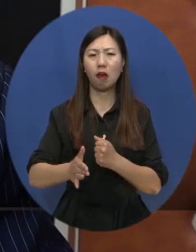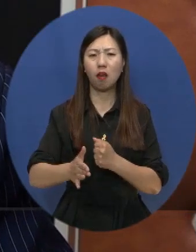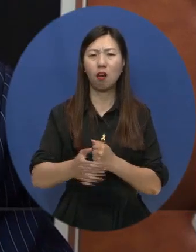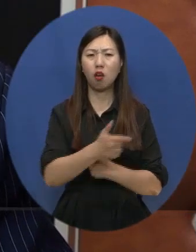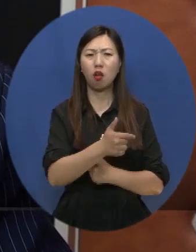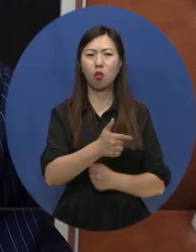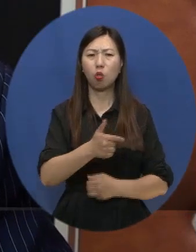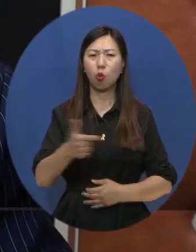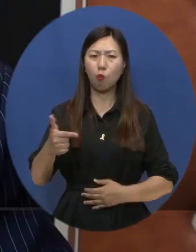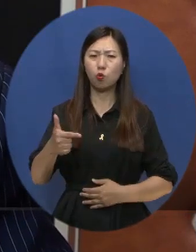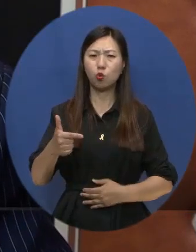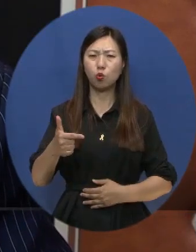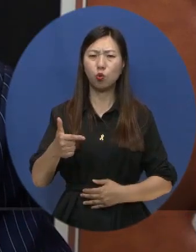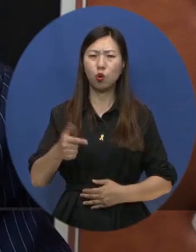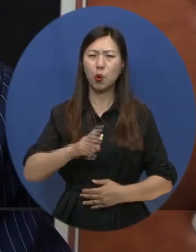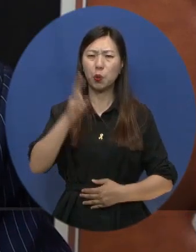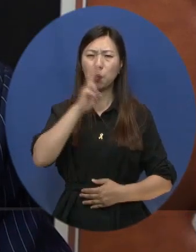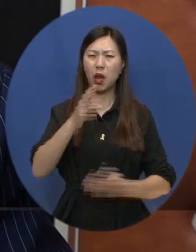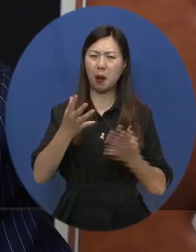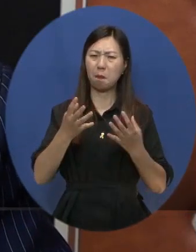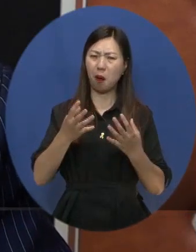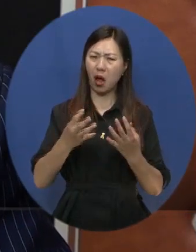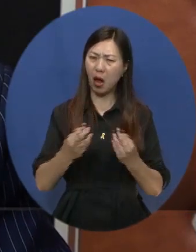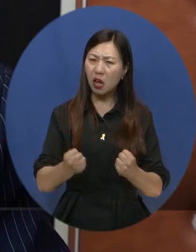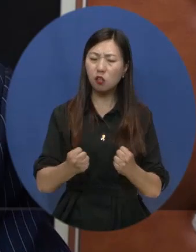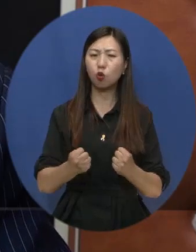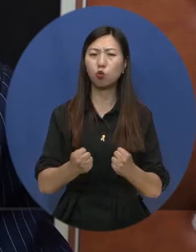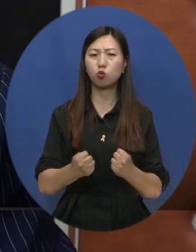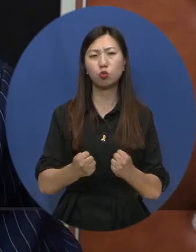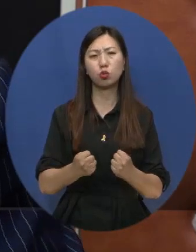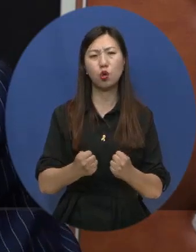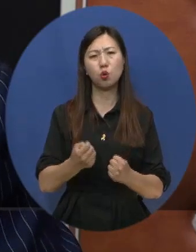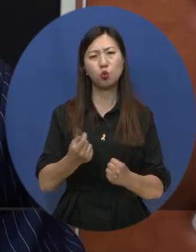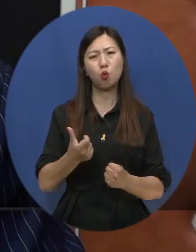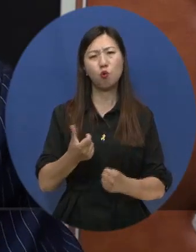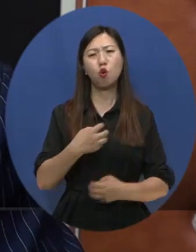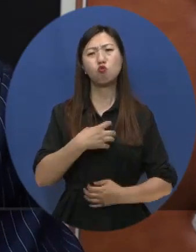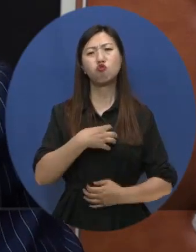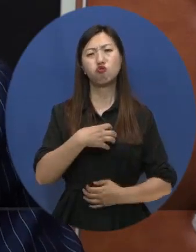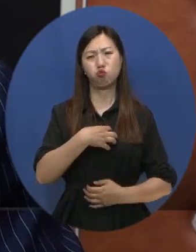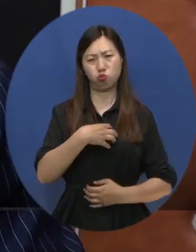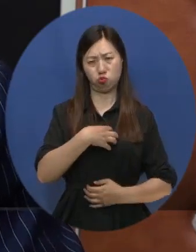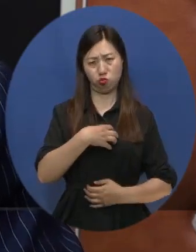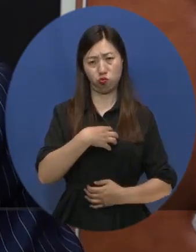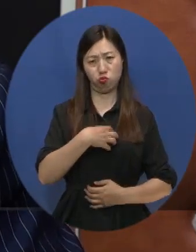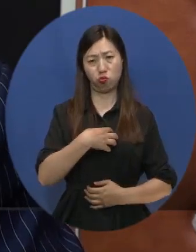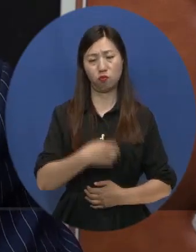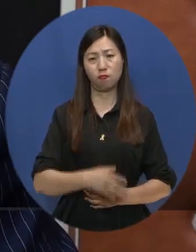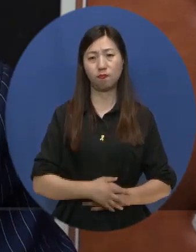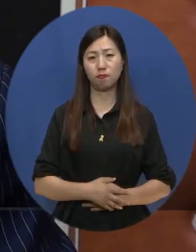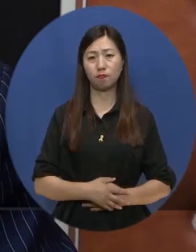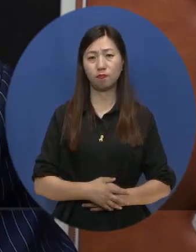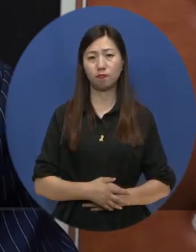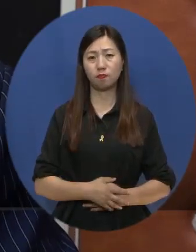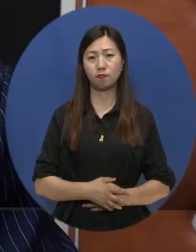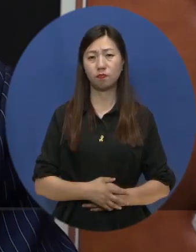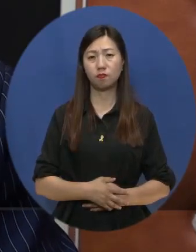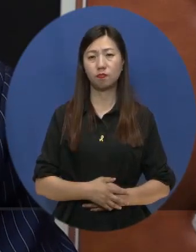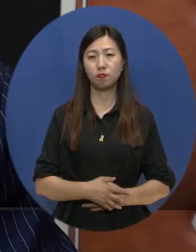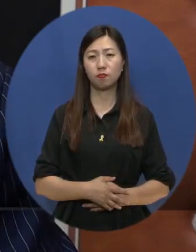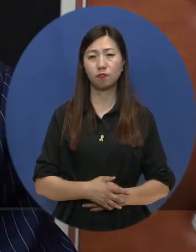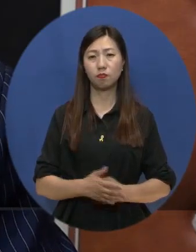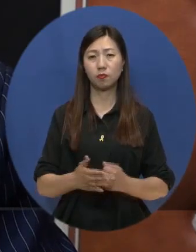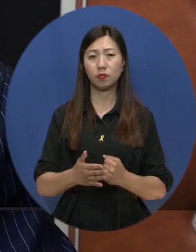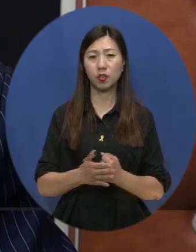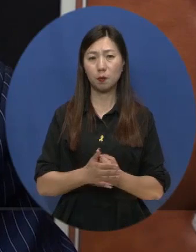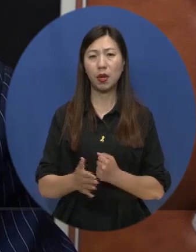너무 많이 노래를 부르는 것도 조금 위험하니까